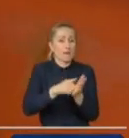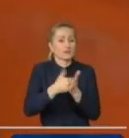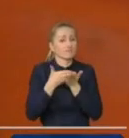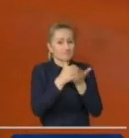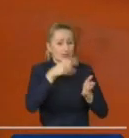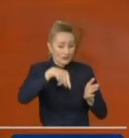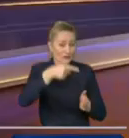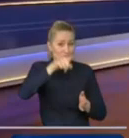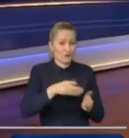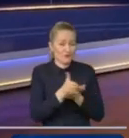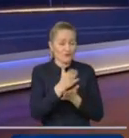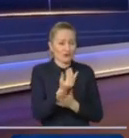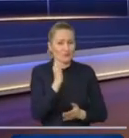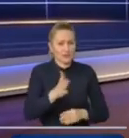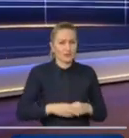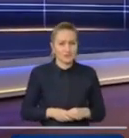miesiącu.